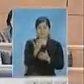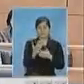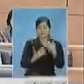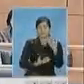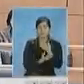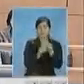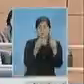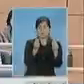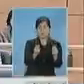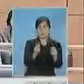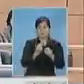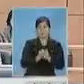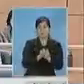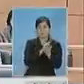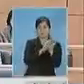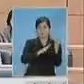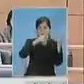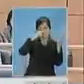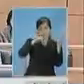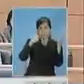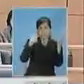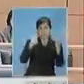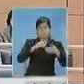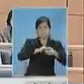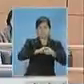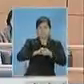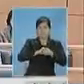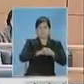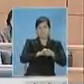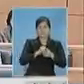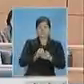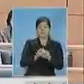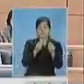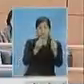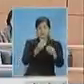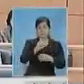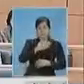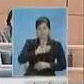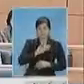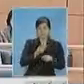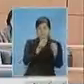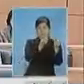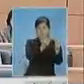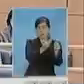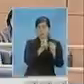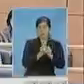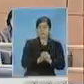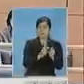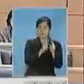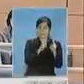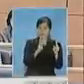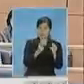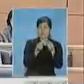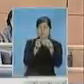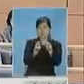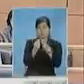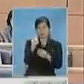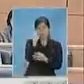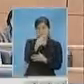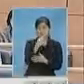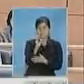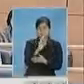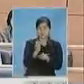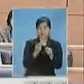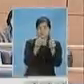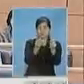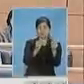โอกาสให้เกิดความปรองดองไม่ใช่เพื่อผมไม่ใช่เพื่อท่านไม่ใช่เพื่อใครแต่เพื่อ